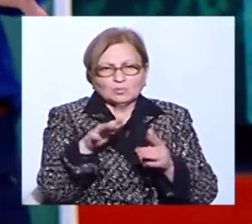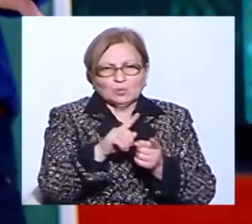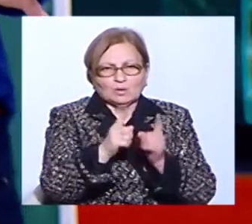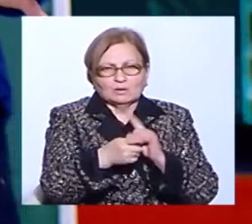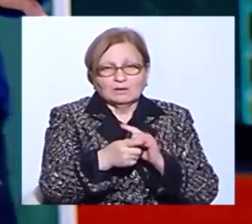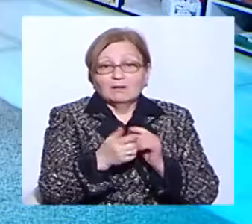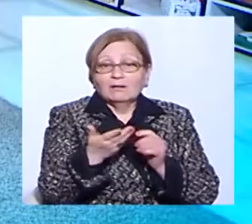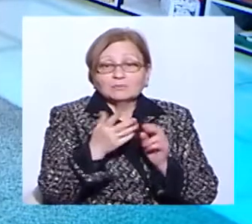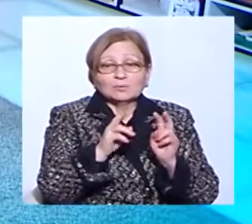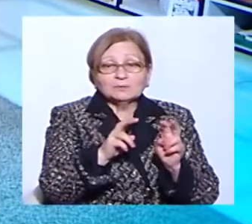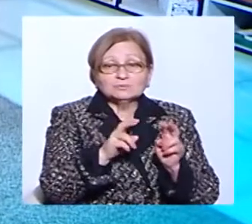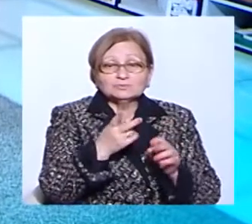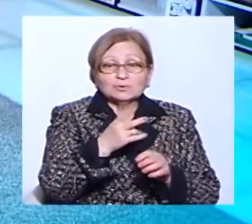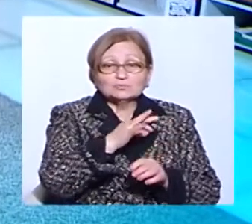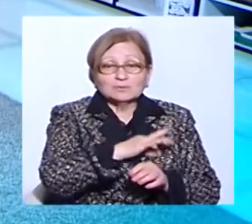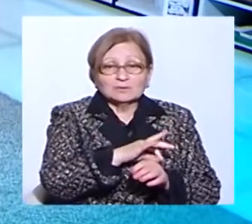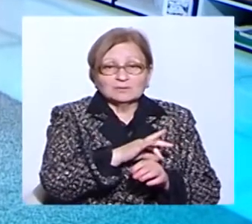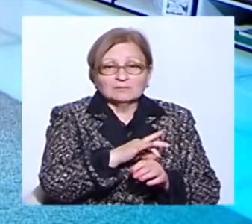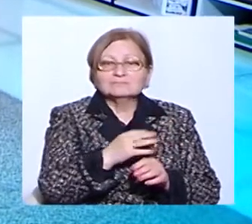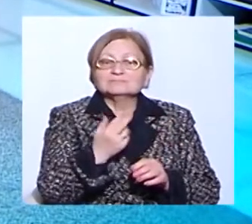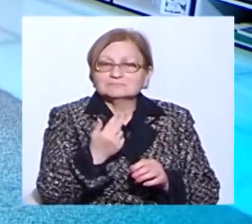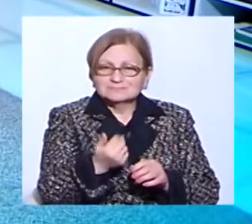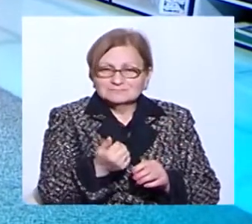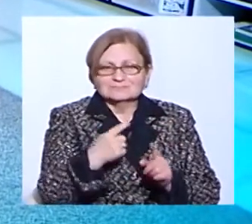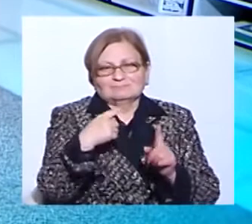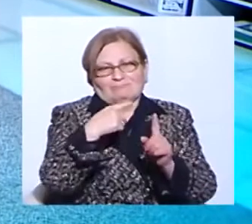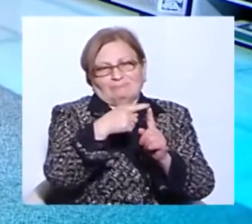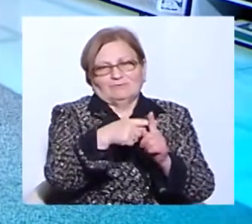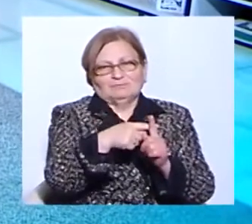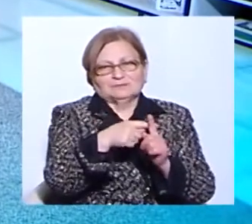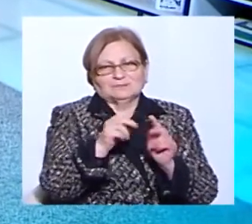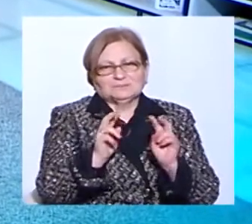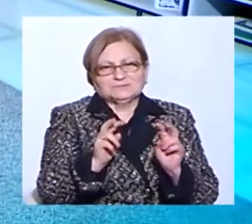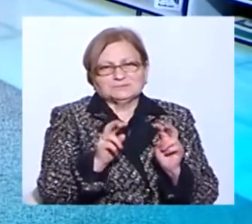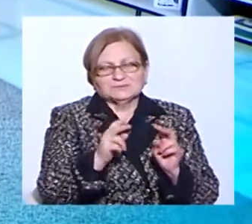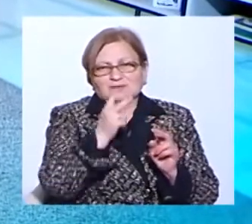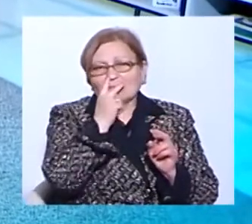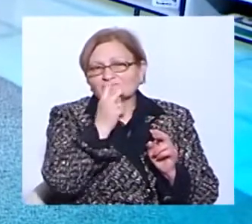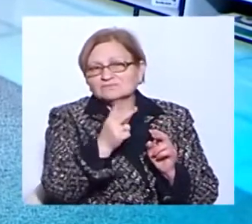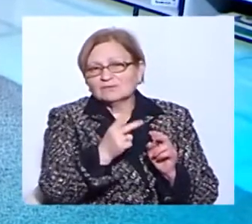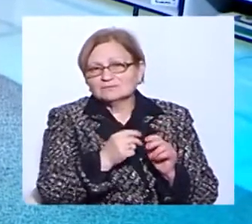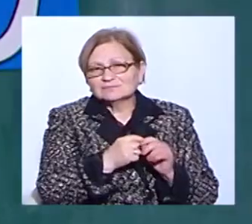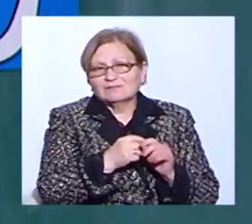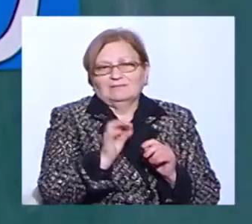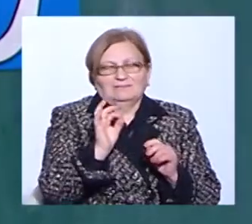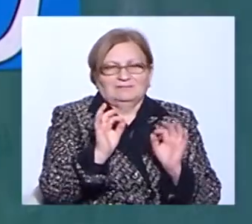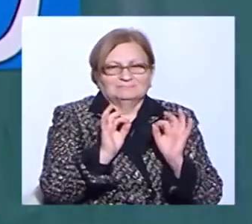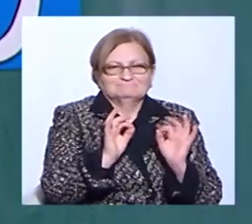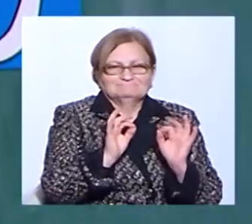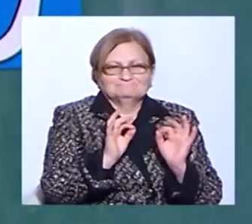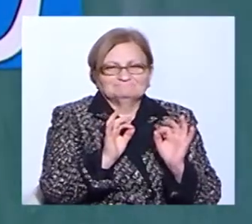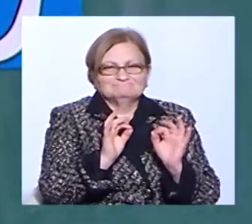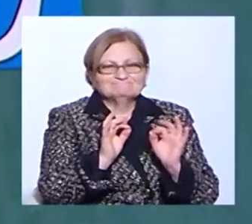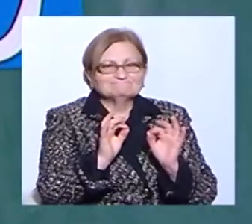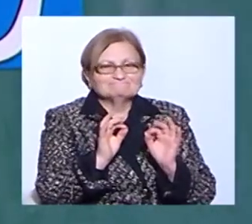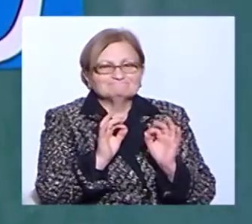Romeli nishani una gamoviqenot? Diax. Mimatebis nishani. Aba unaxot. Aris